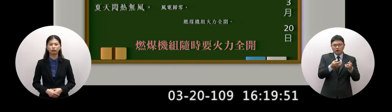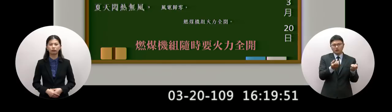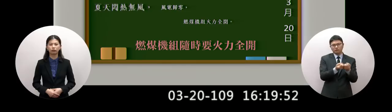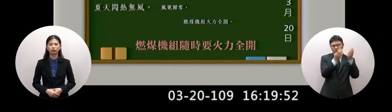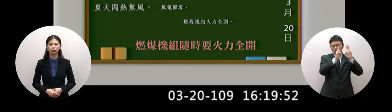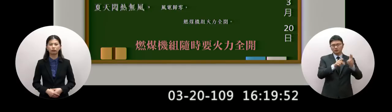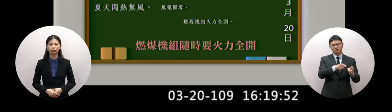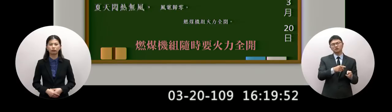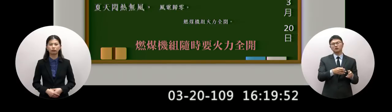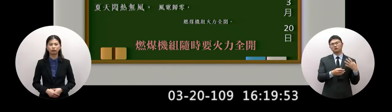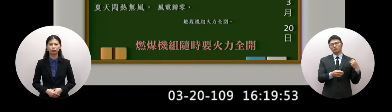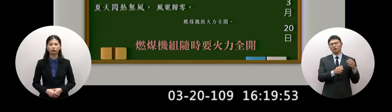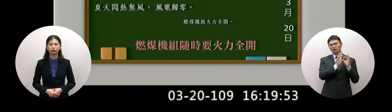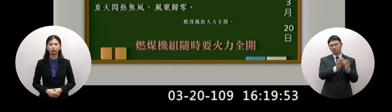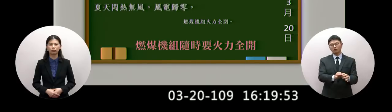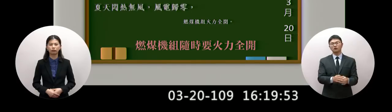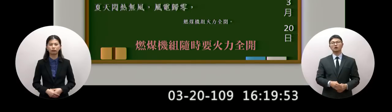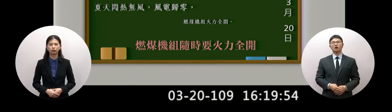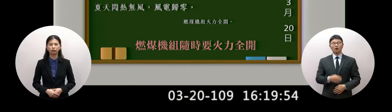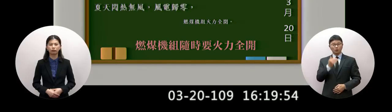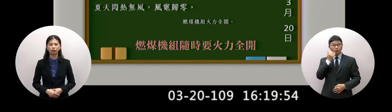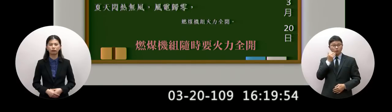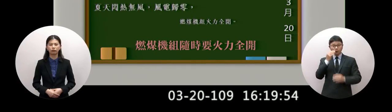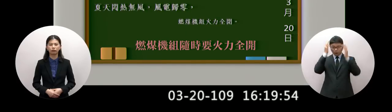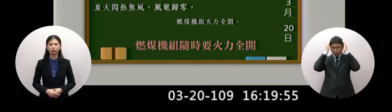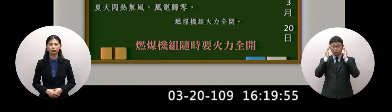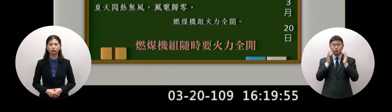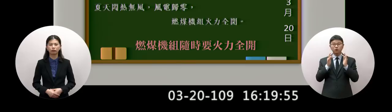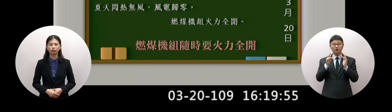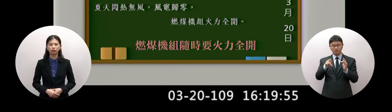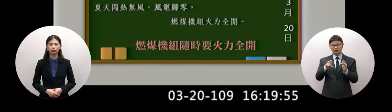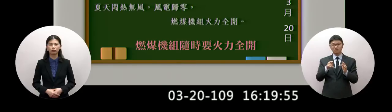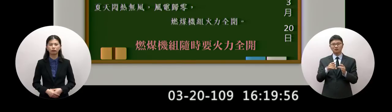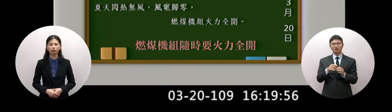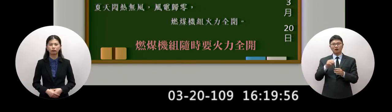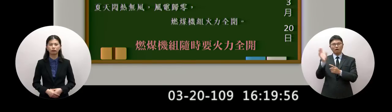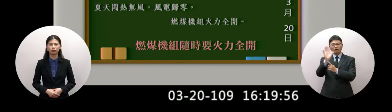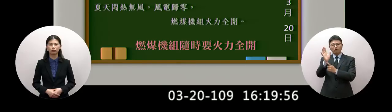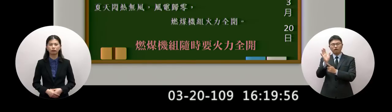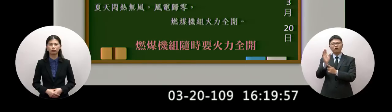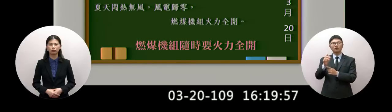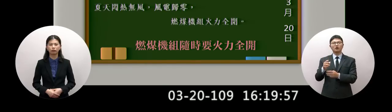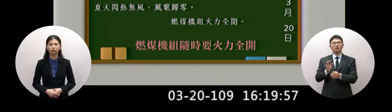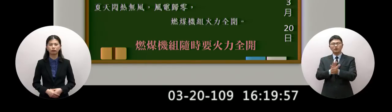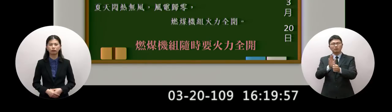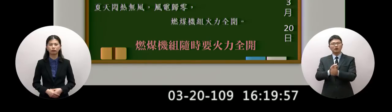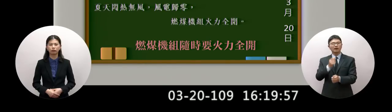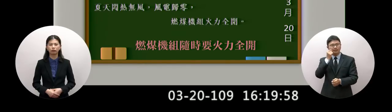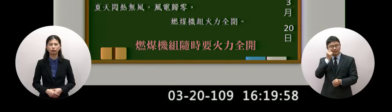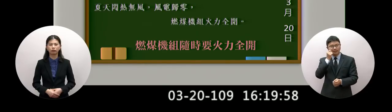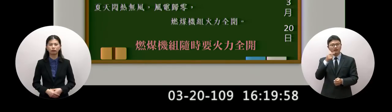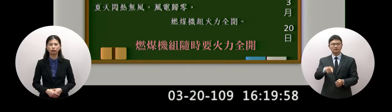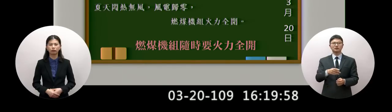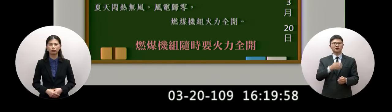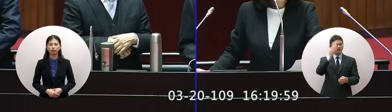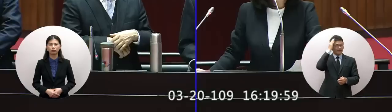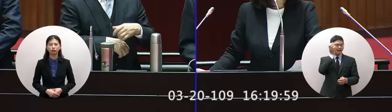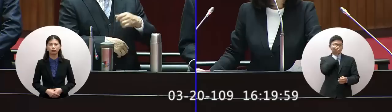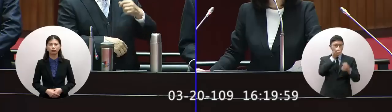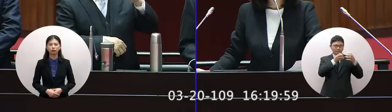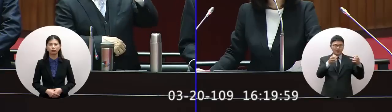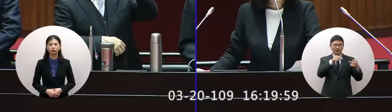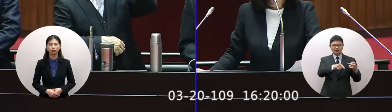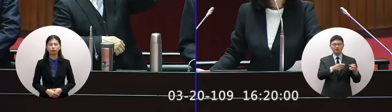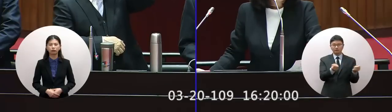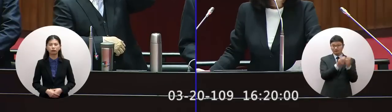没有风的时候，我们的风电归零，我们的燃煤机组也要火力全开。我想这才